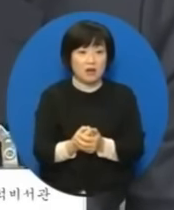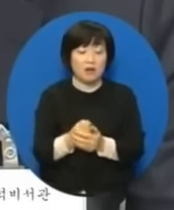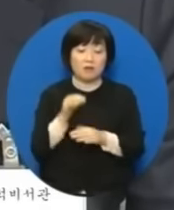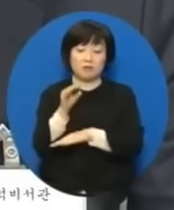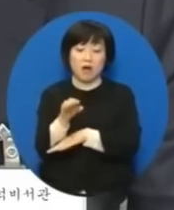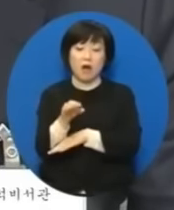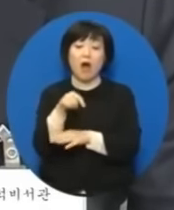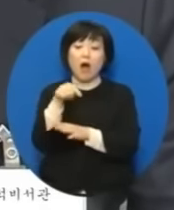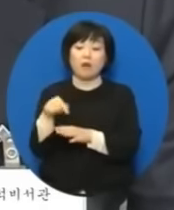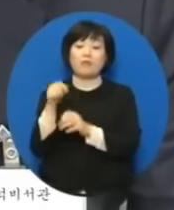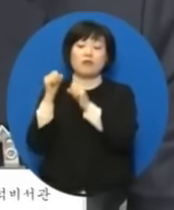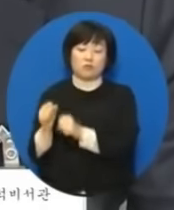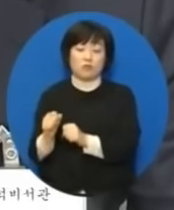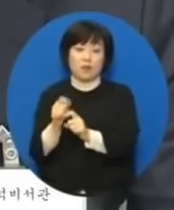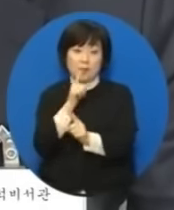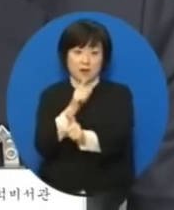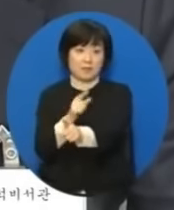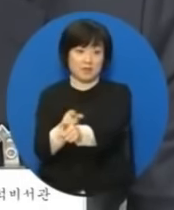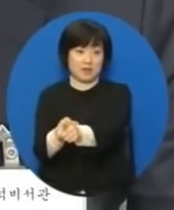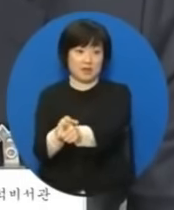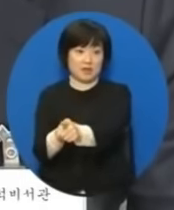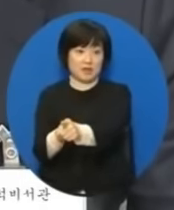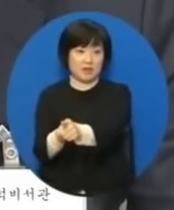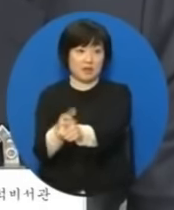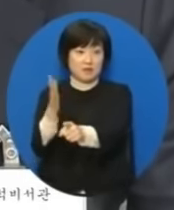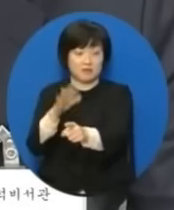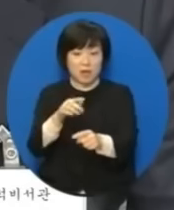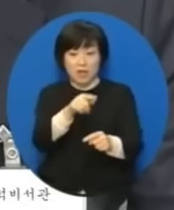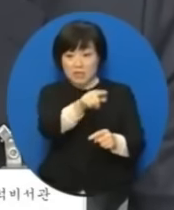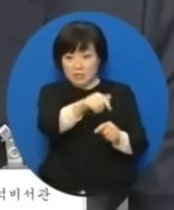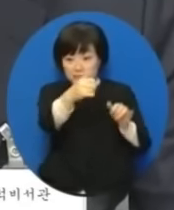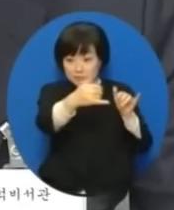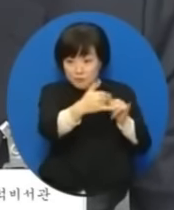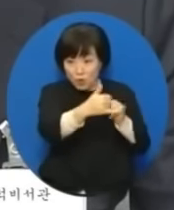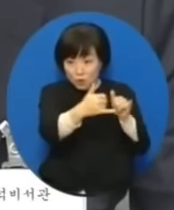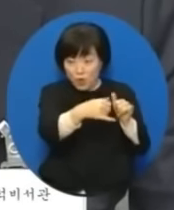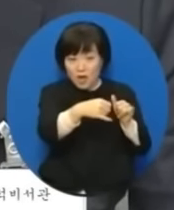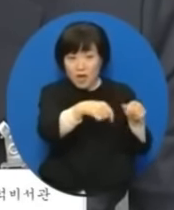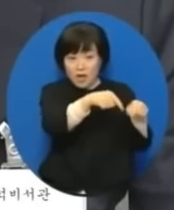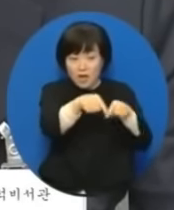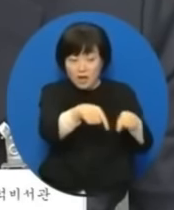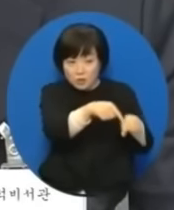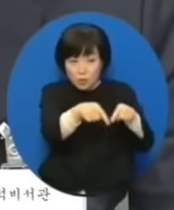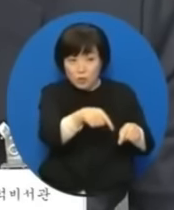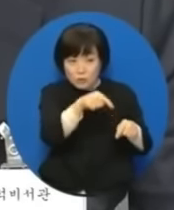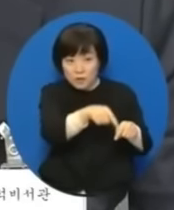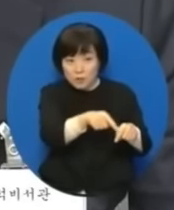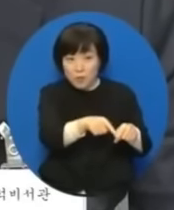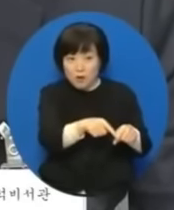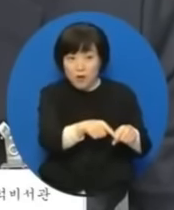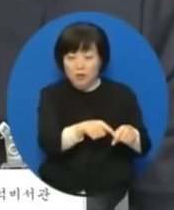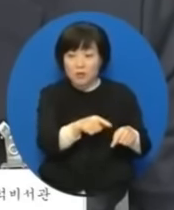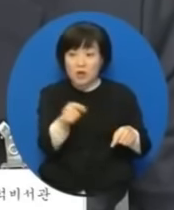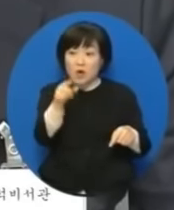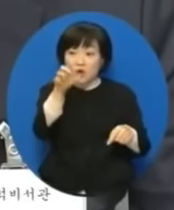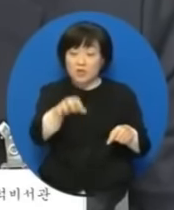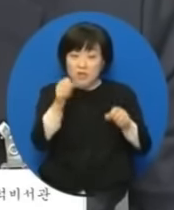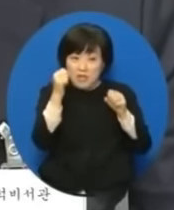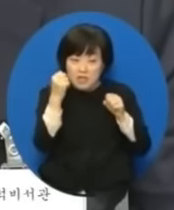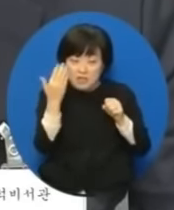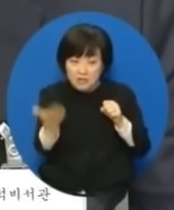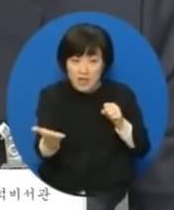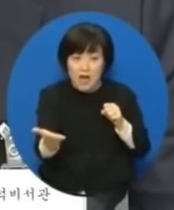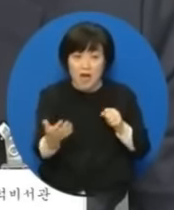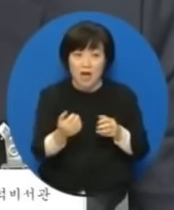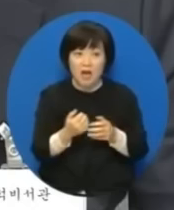나와 있습니다. 그런데 이 교신록에 이 해경상황실장의 말은 어디 있느냐라는 청와대 NS 담당자의